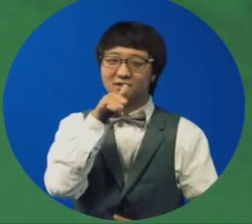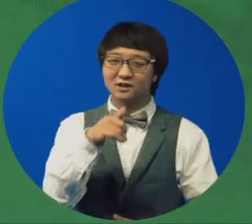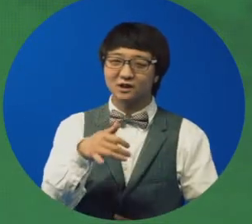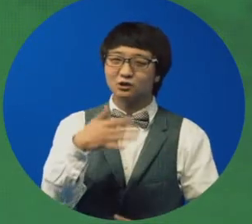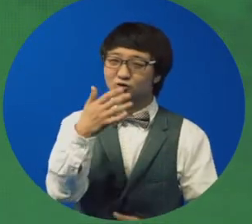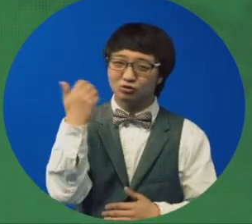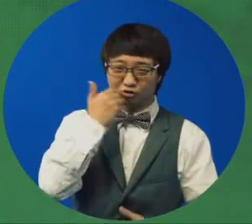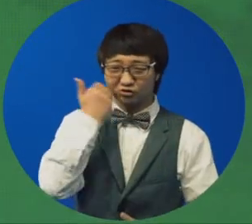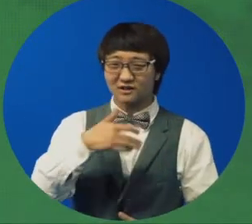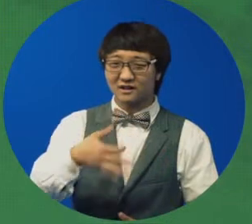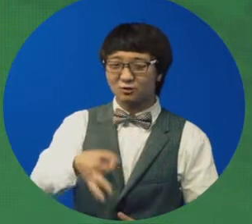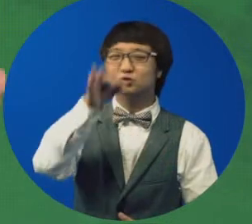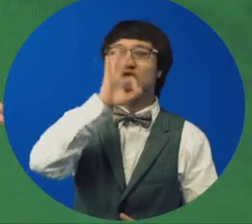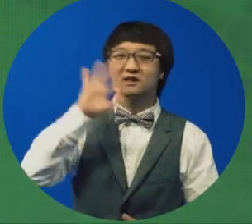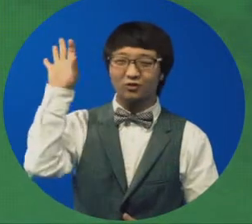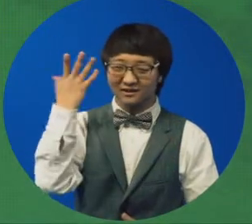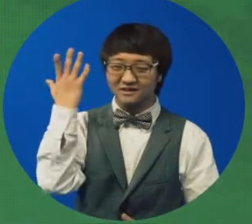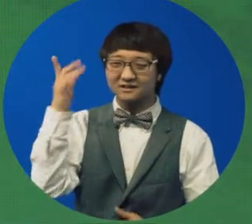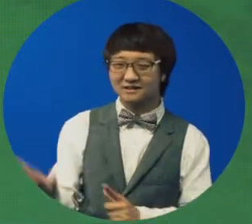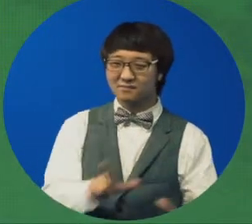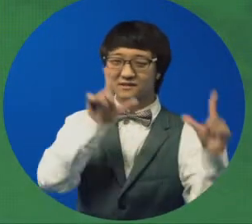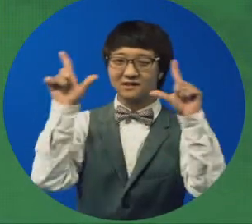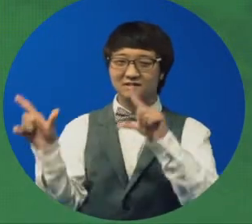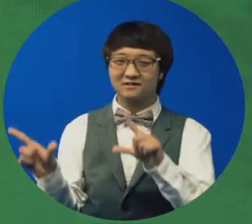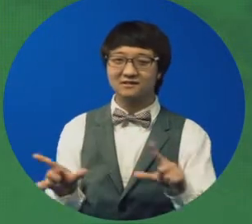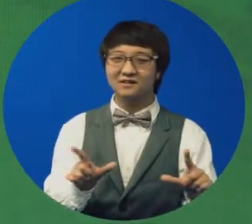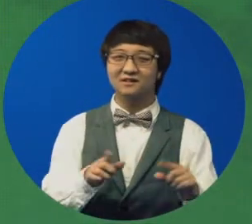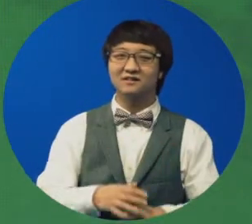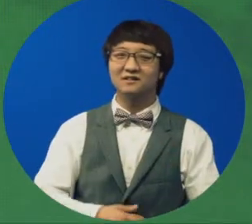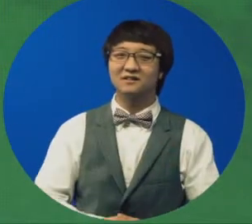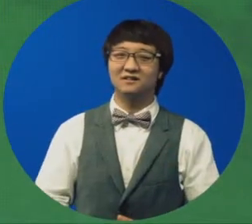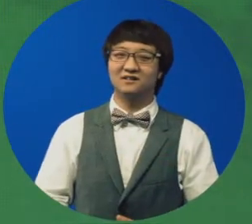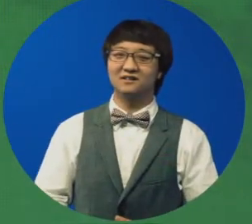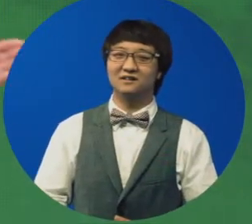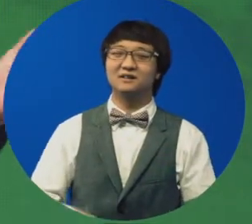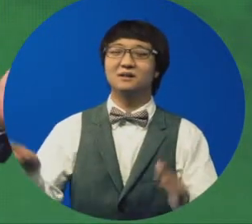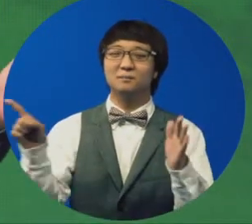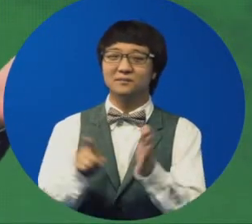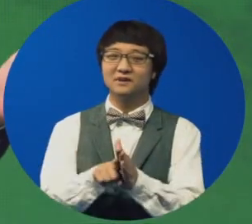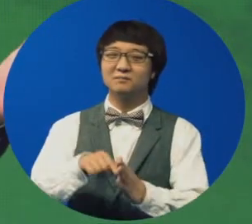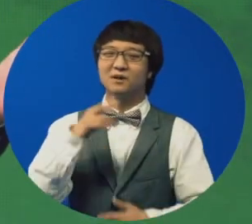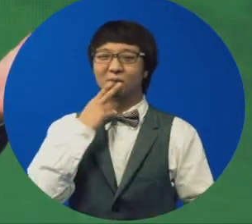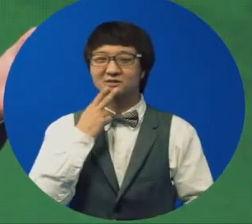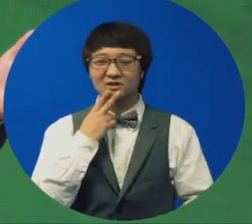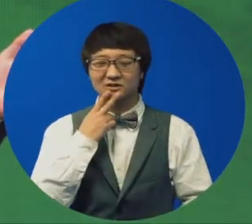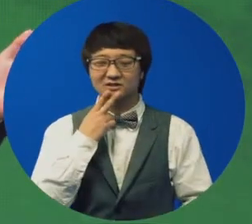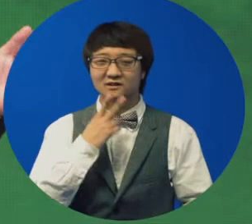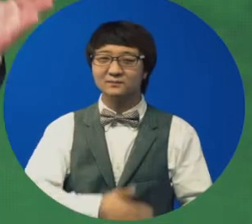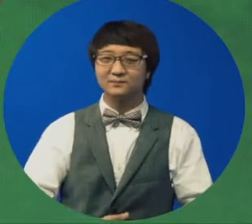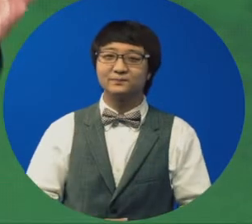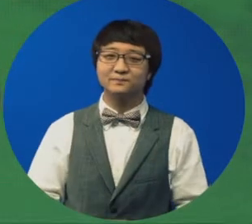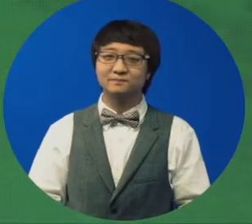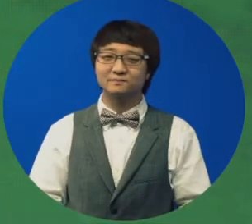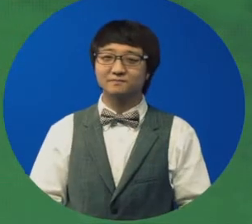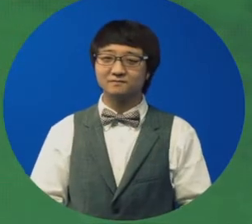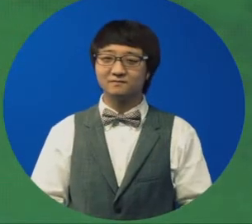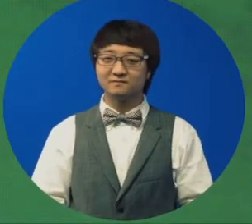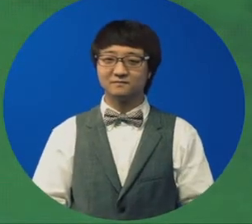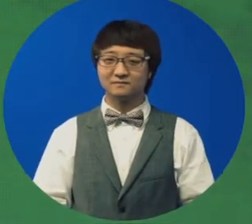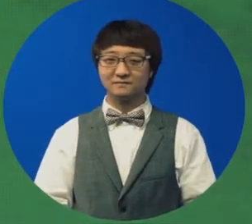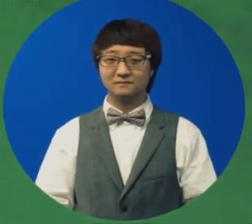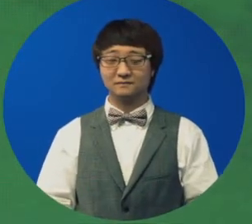삶을 살았을 텐데, 그렇게 살지 못했다면 그들은 믿음이 없었던 것이다. 오늘 제가